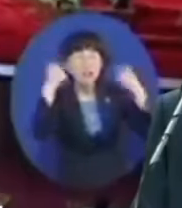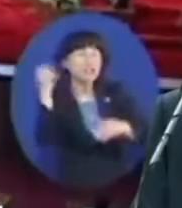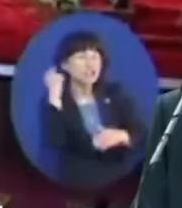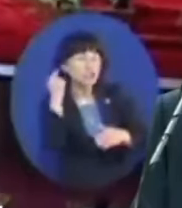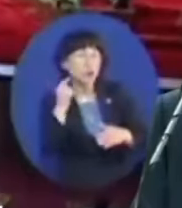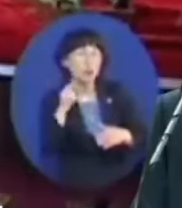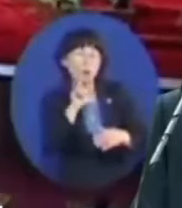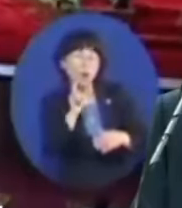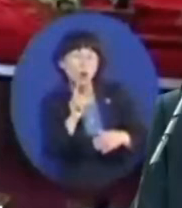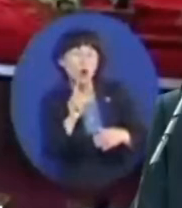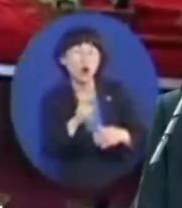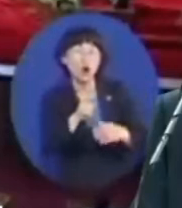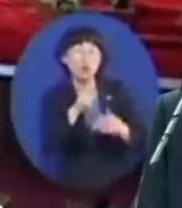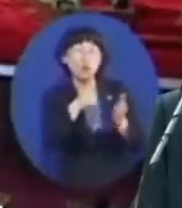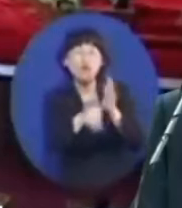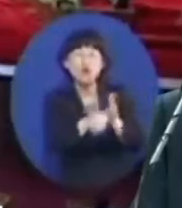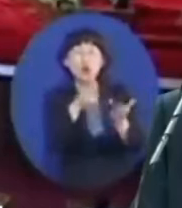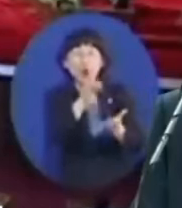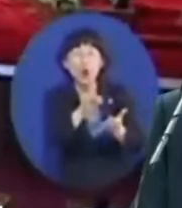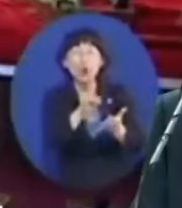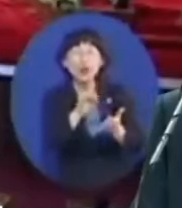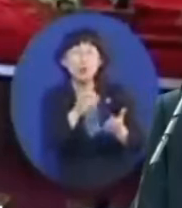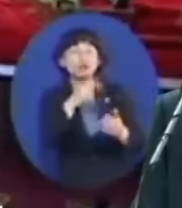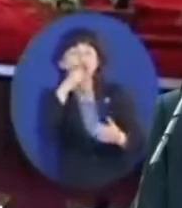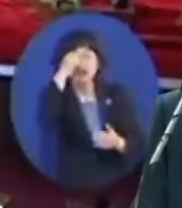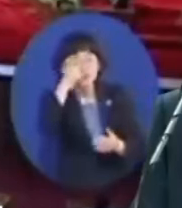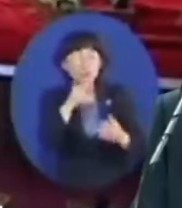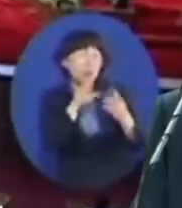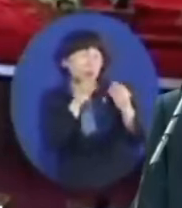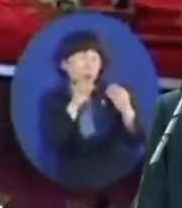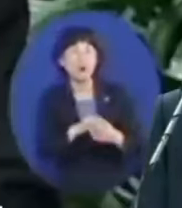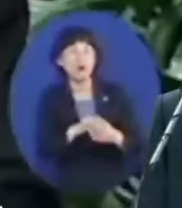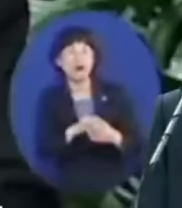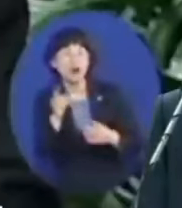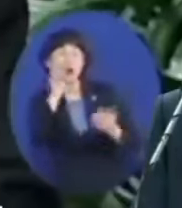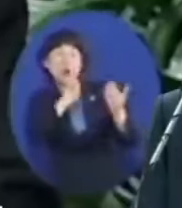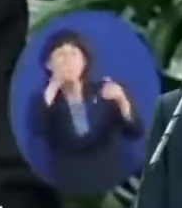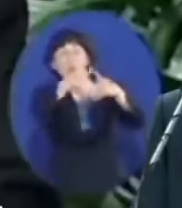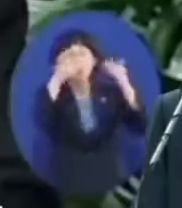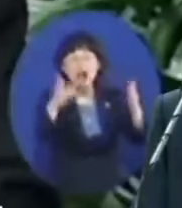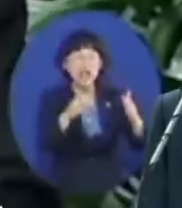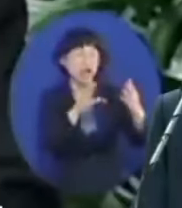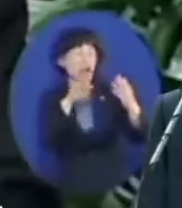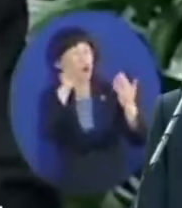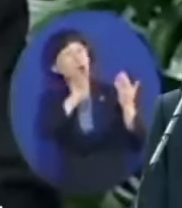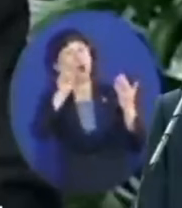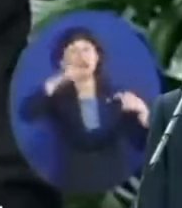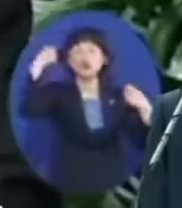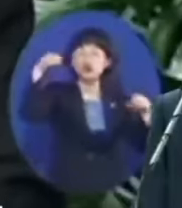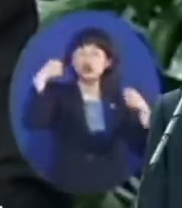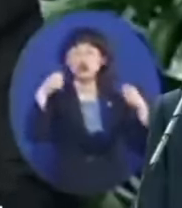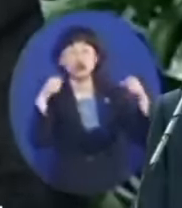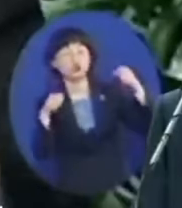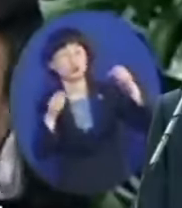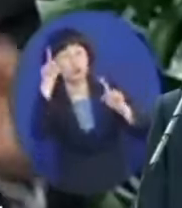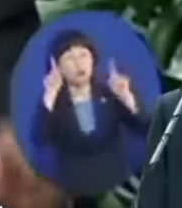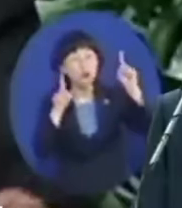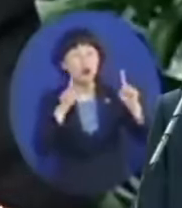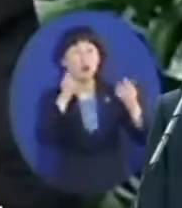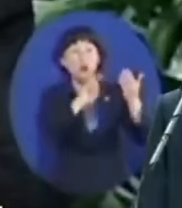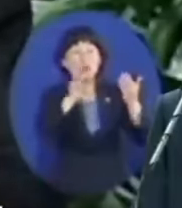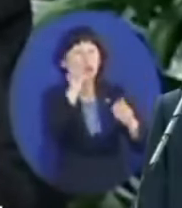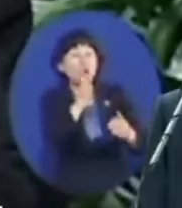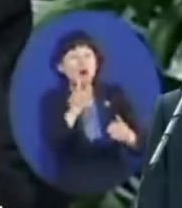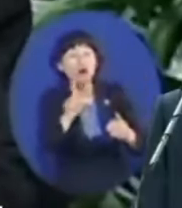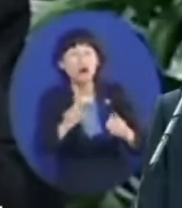집값 이야기, 물건값 이야기, 술집에 가서 노는 이야기, 노래방에 가서 노래하는 이야기, 춤추는 이야기 나오는 것마다